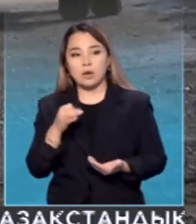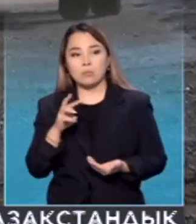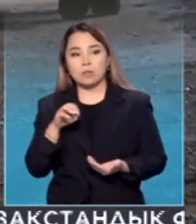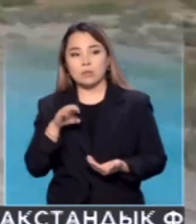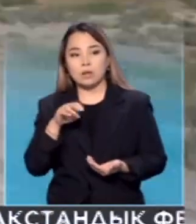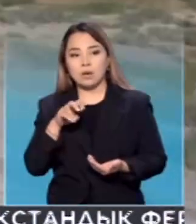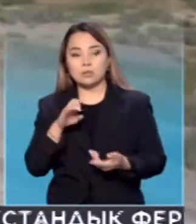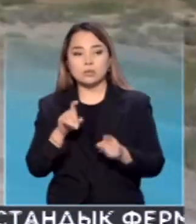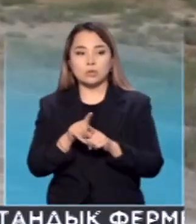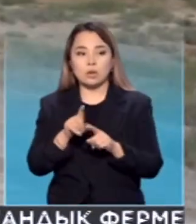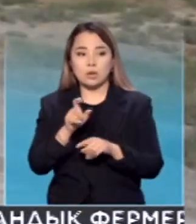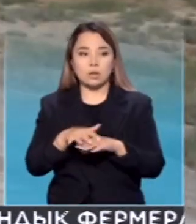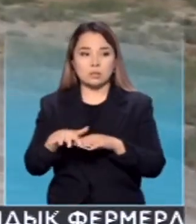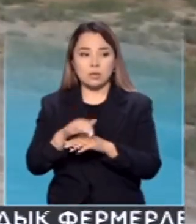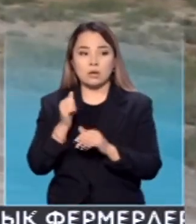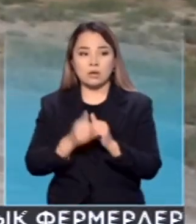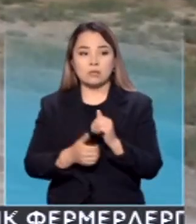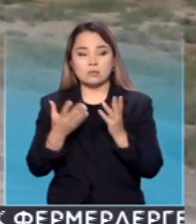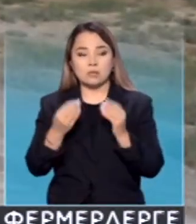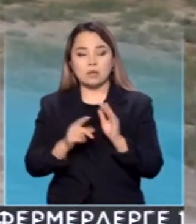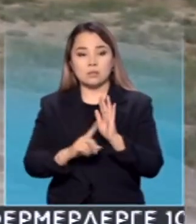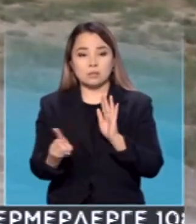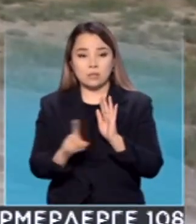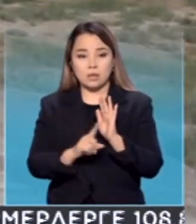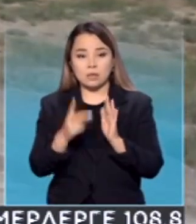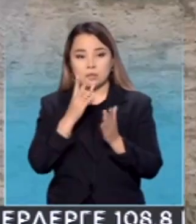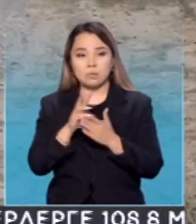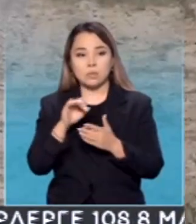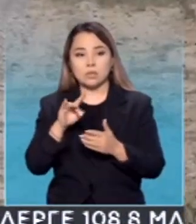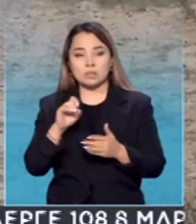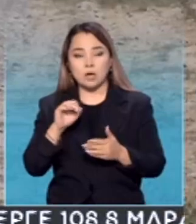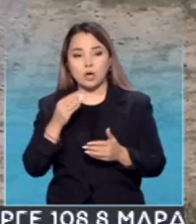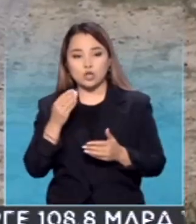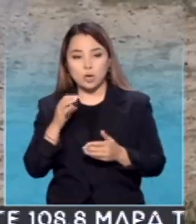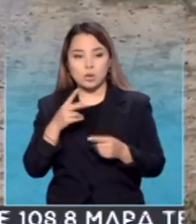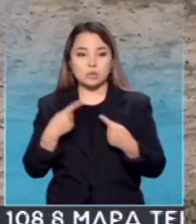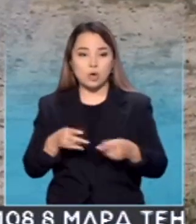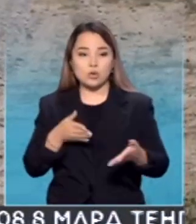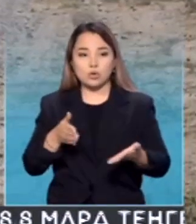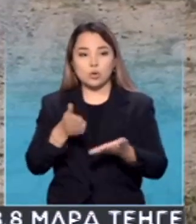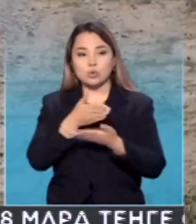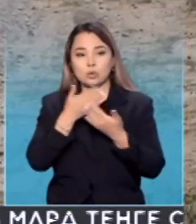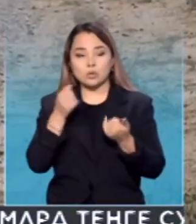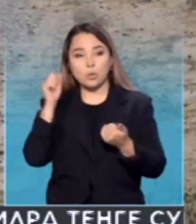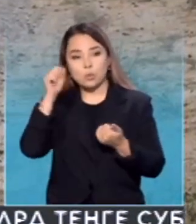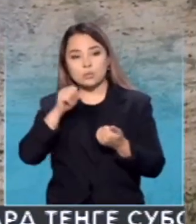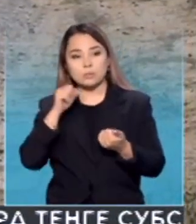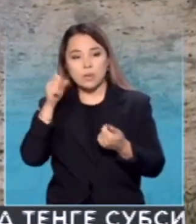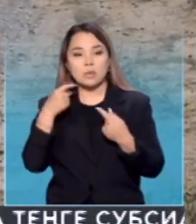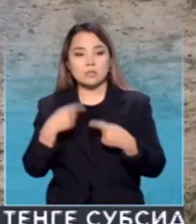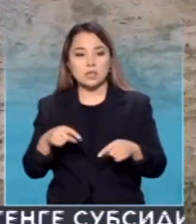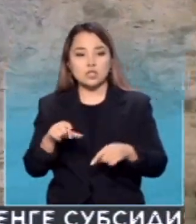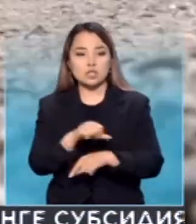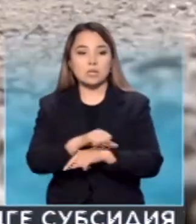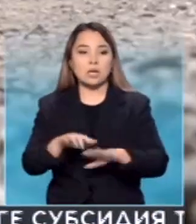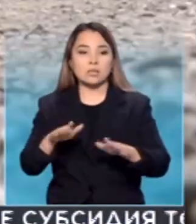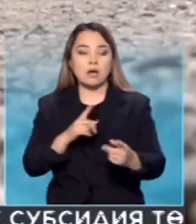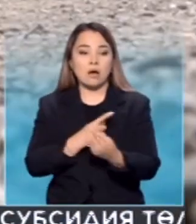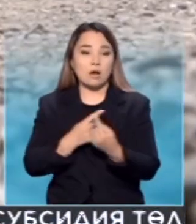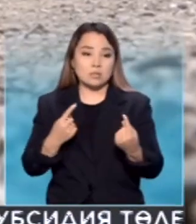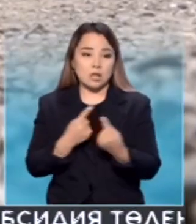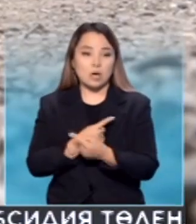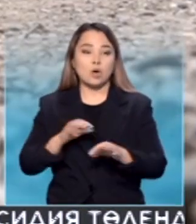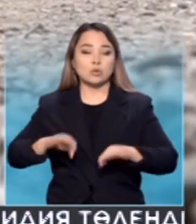Мақтарал аудандарының халқы да күнде қатынайды. Себебі Мырзашөлге баратын басқа жол жоқ. Өзбекстан мен өзге де шетелдерге қатынайтын